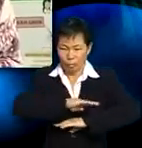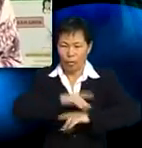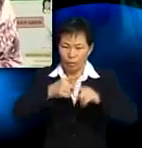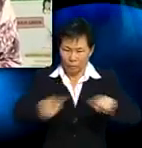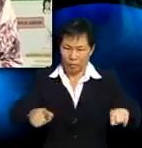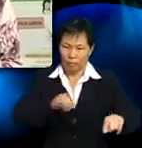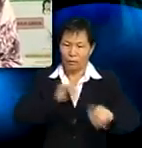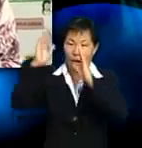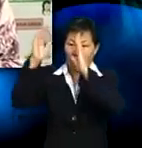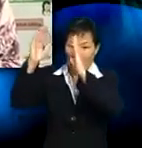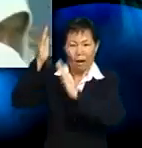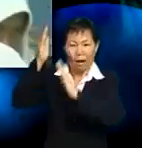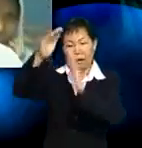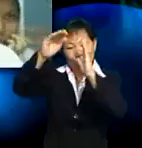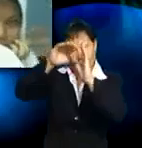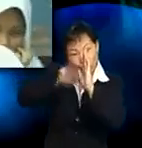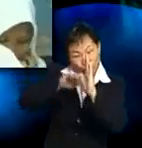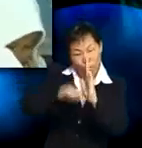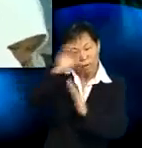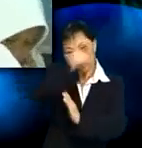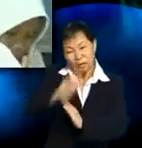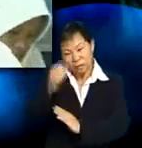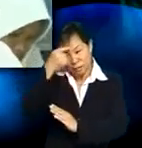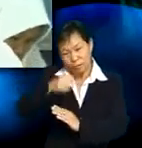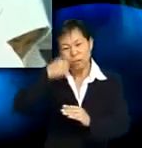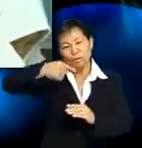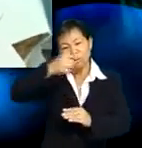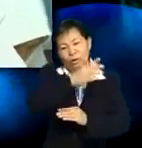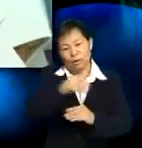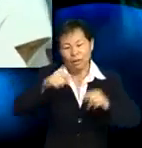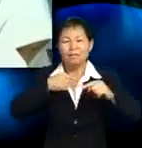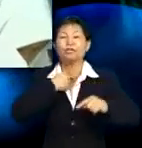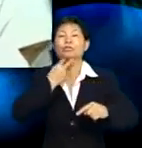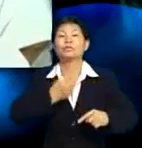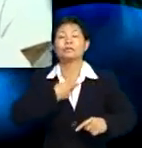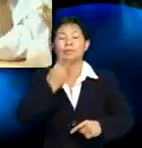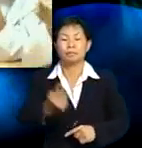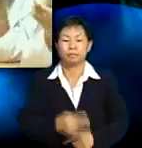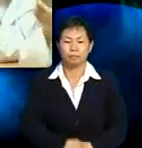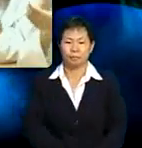memuaskan tetapi saya akan kurangkan sedikit maka untuk konstruk Sebutkan dan nada